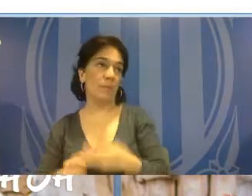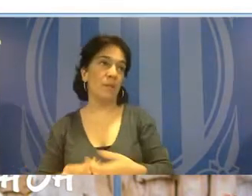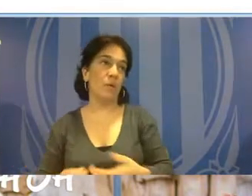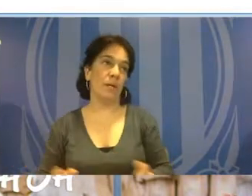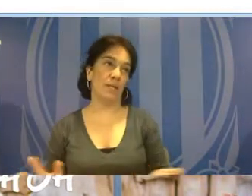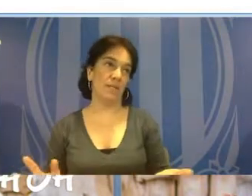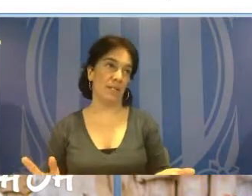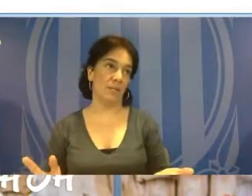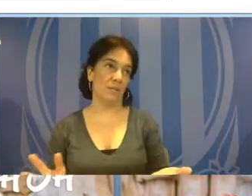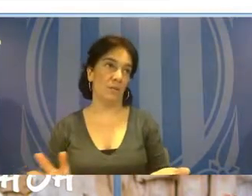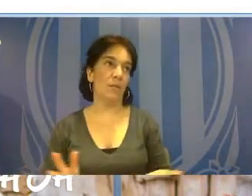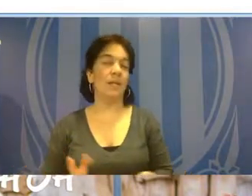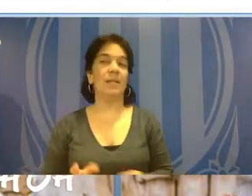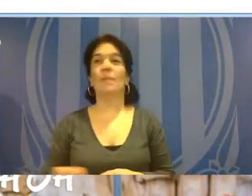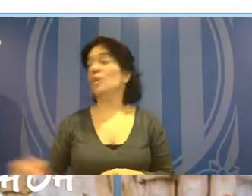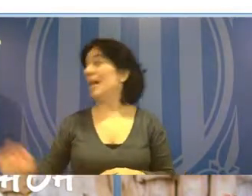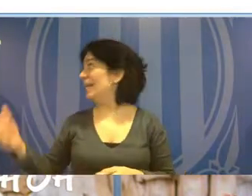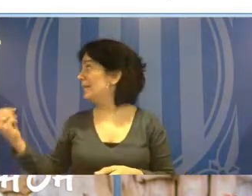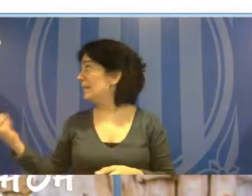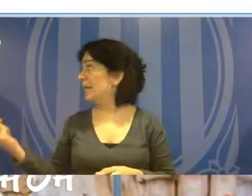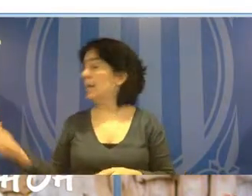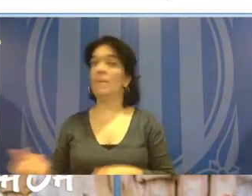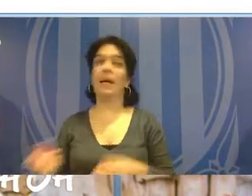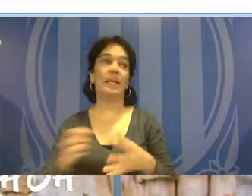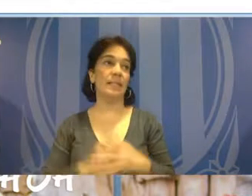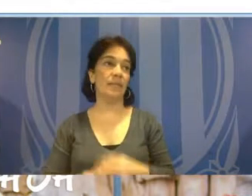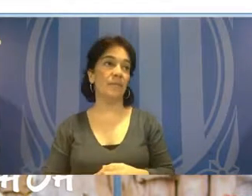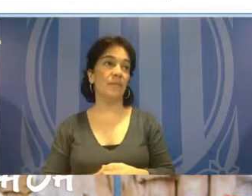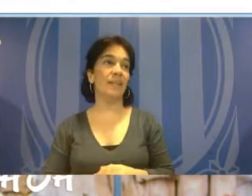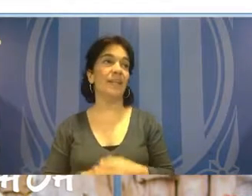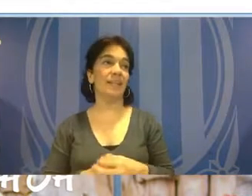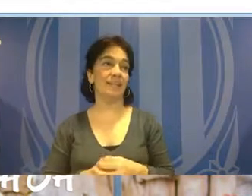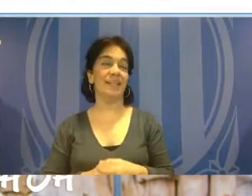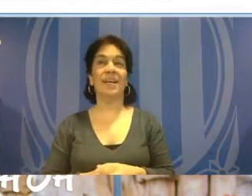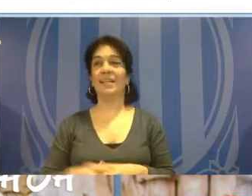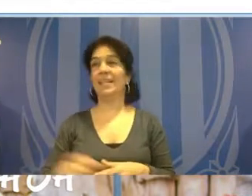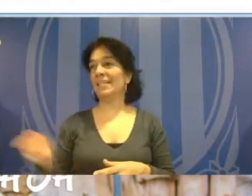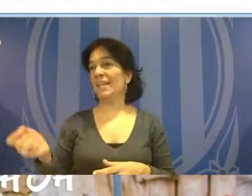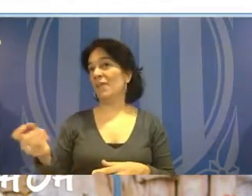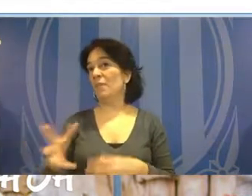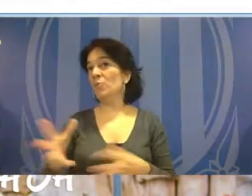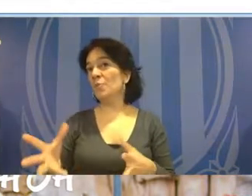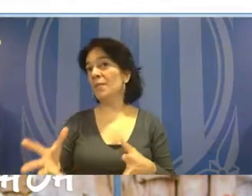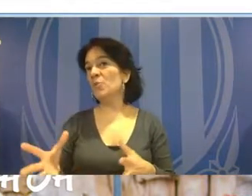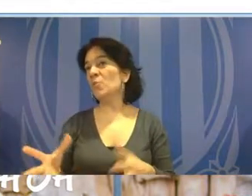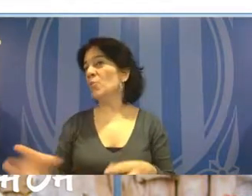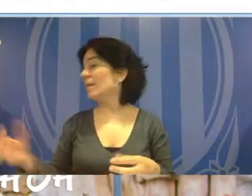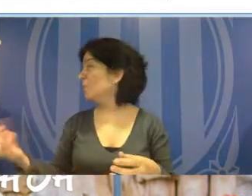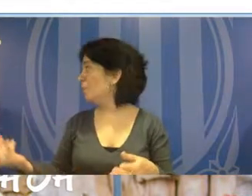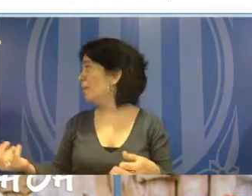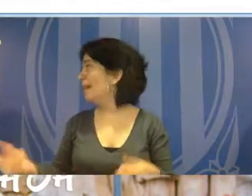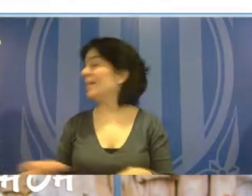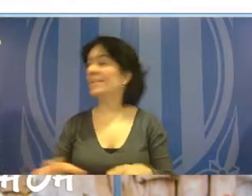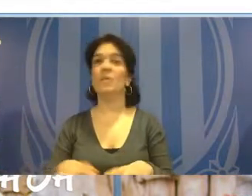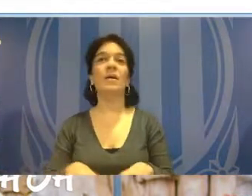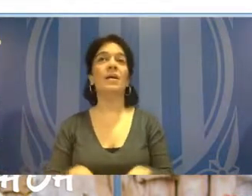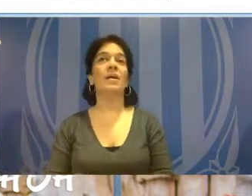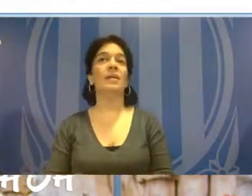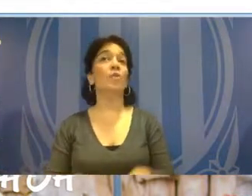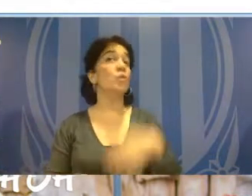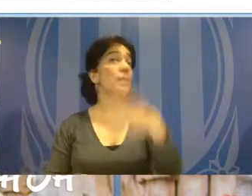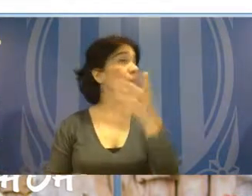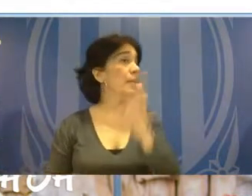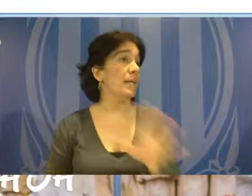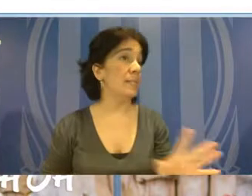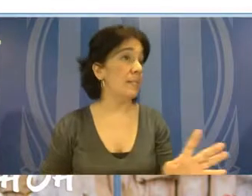de premi o gratificació. Llavors, en Instagram el que sí que hem fet és, des de fa uns mesos, una acció molt maca que es diu...